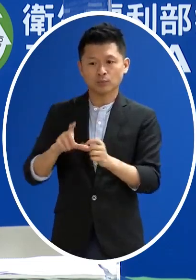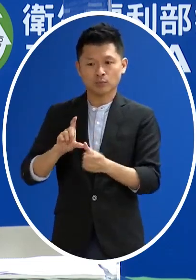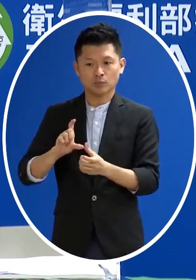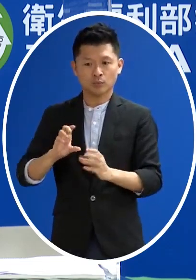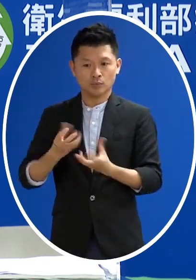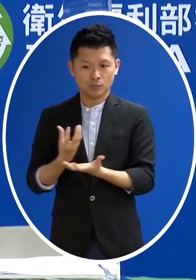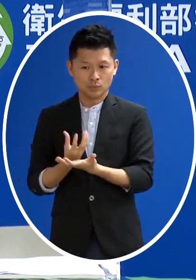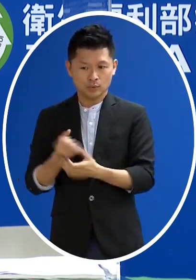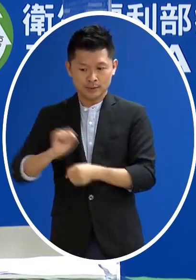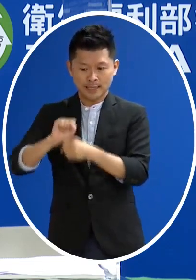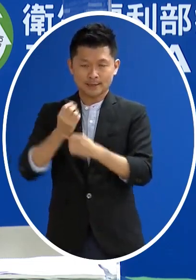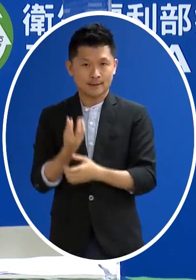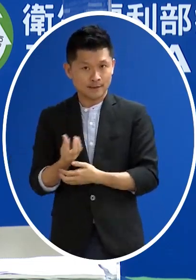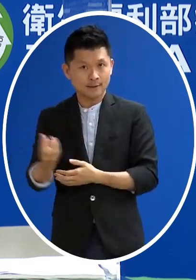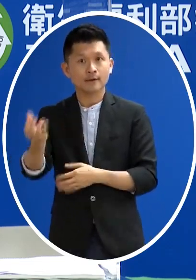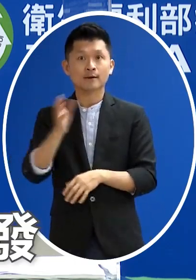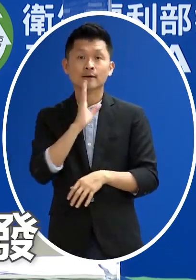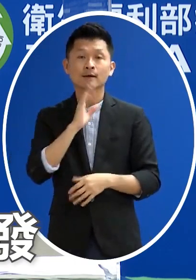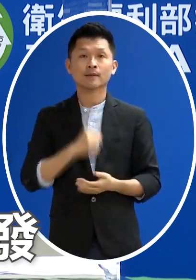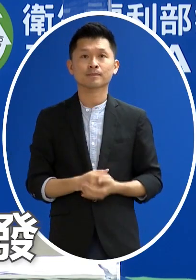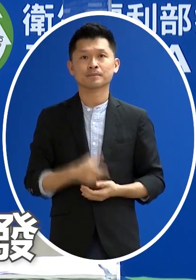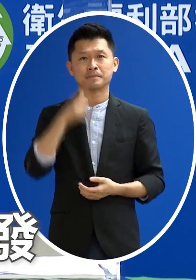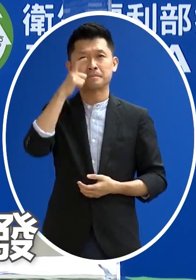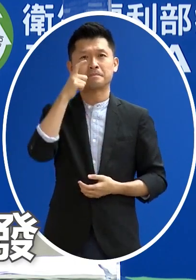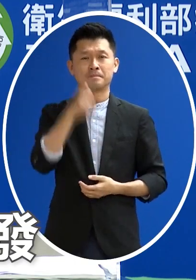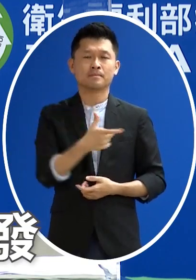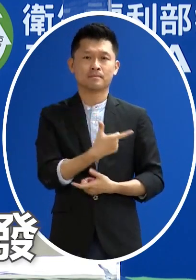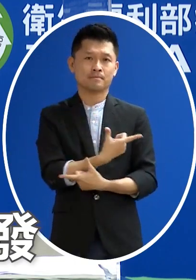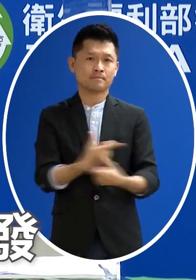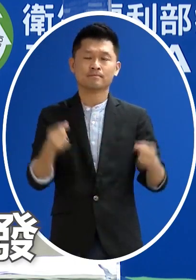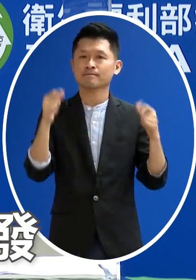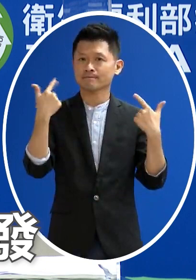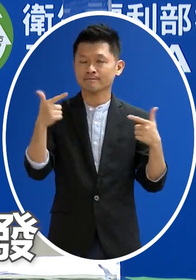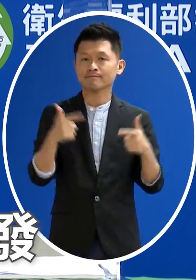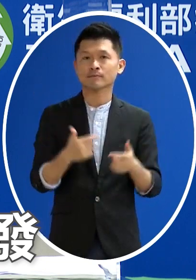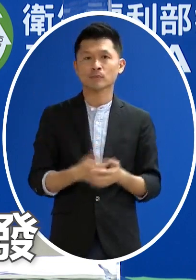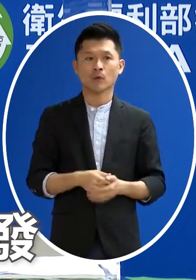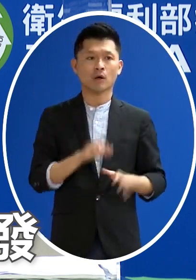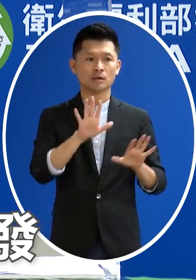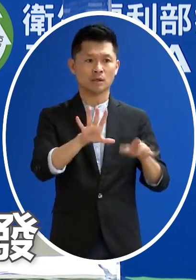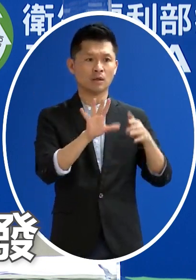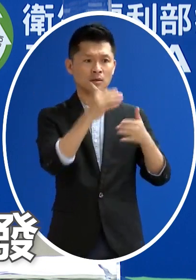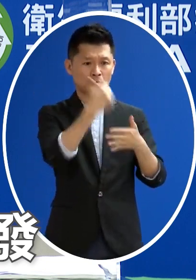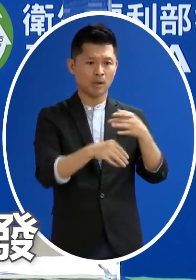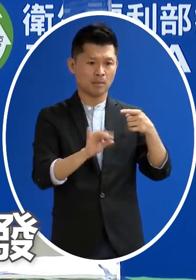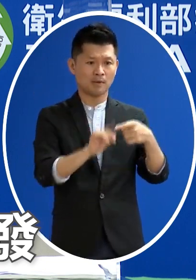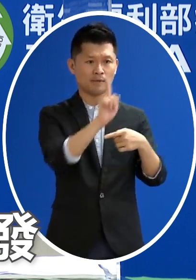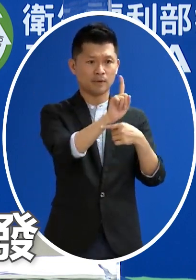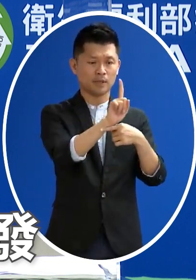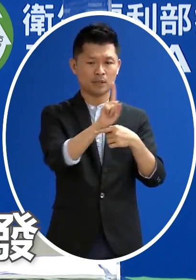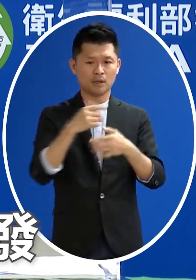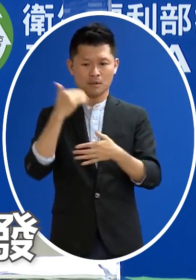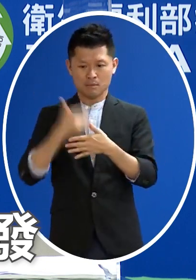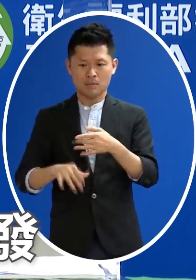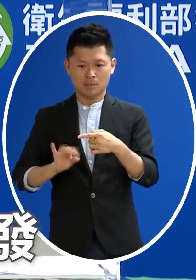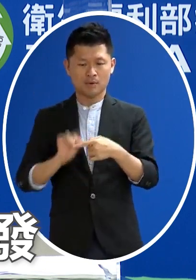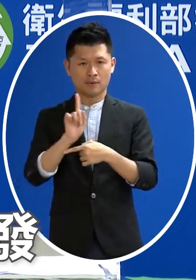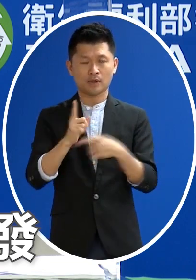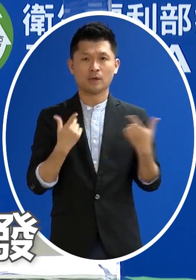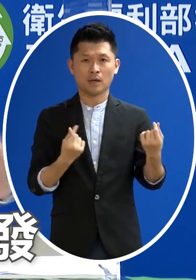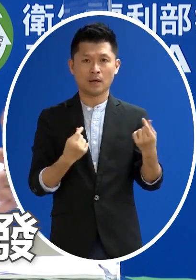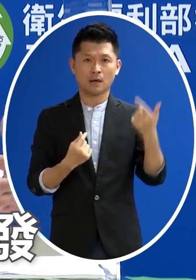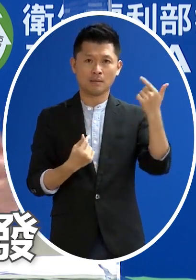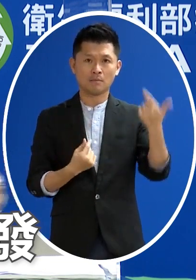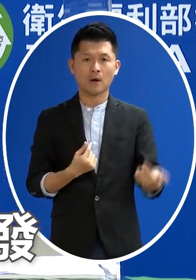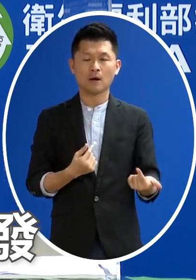好，所以在这上面，我们并不是硬性，但是并不会说你今天少了一趴，我就少配你一趴，不是这样子的。好，你要